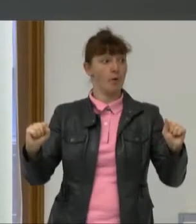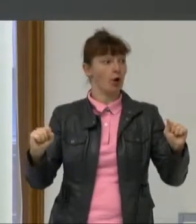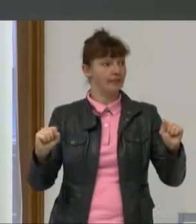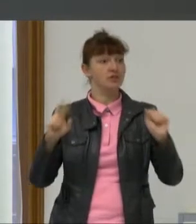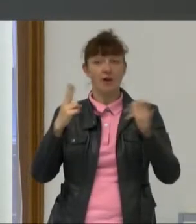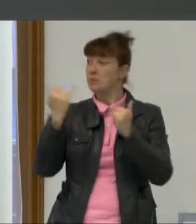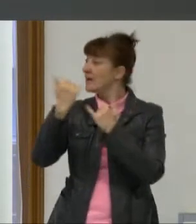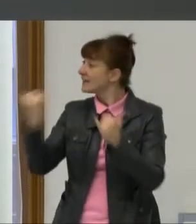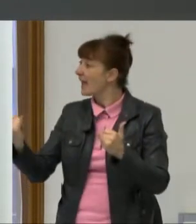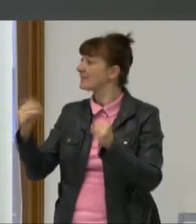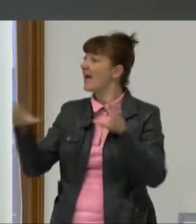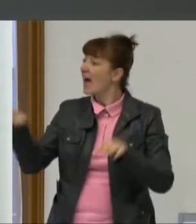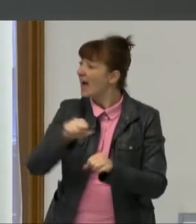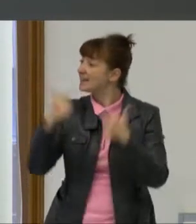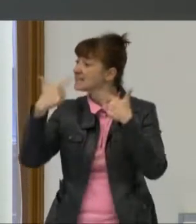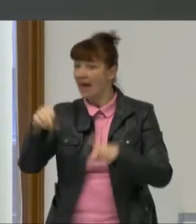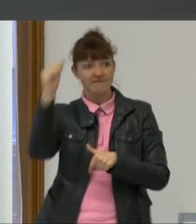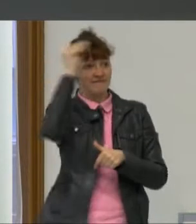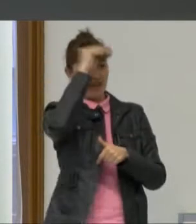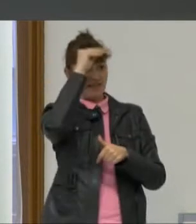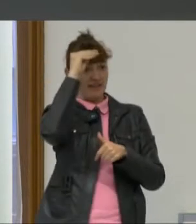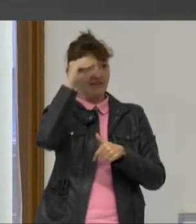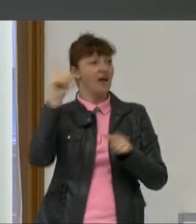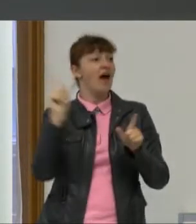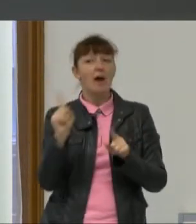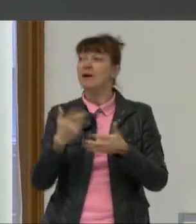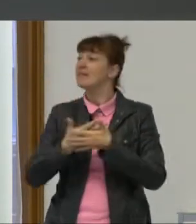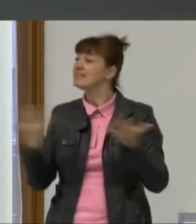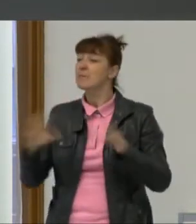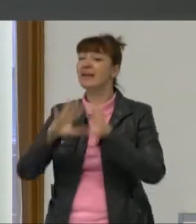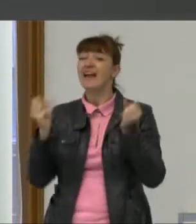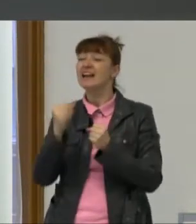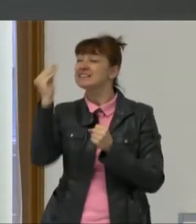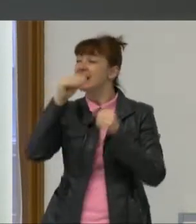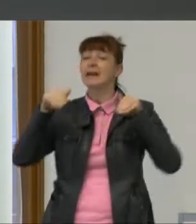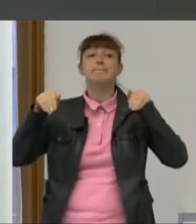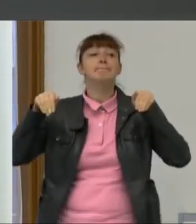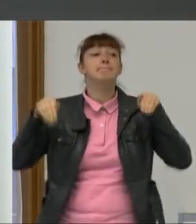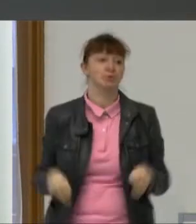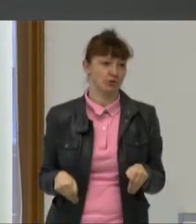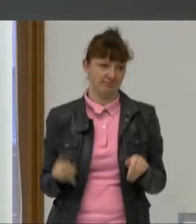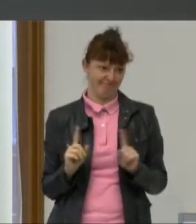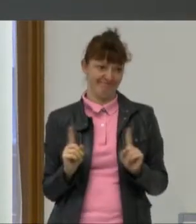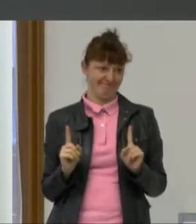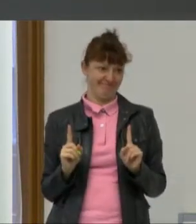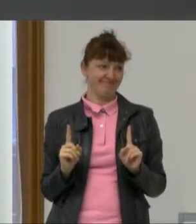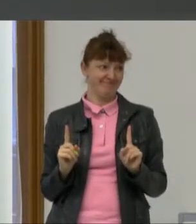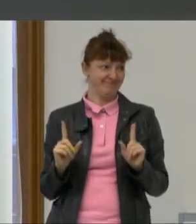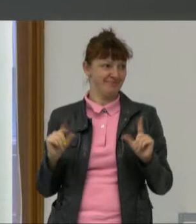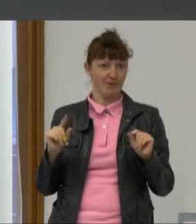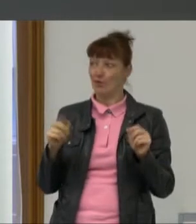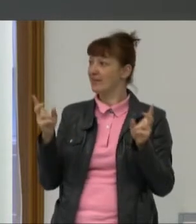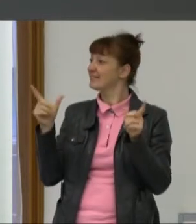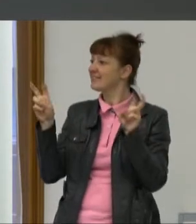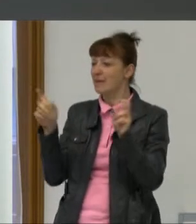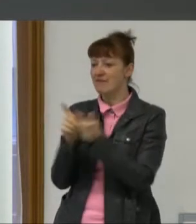jeder alles lernen darf, aber niemand alles lernen muss. Das heißt, wir schließen niemanden von einem Thema aus, weil